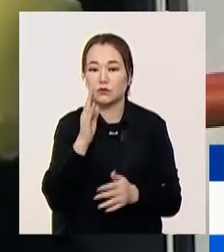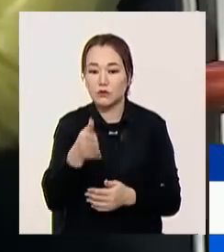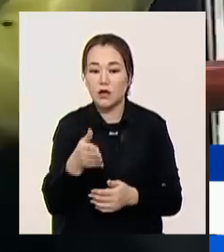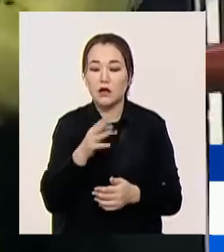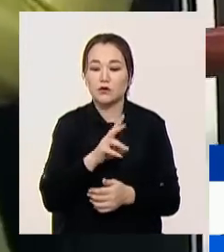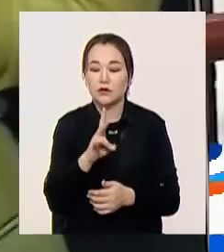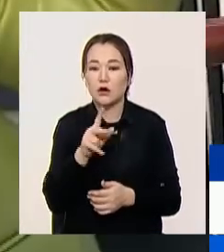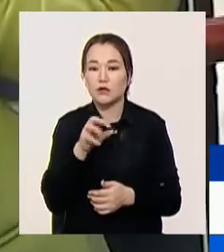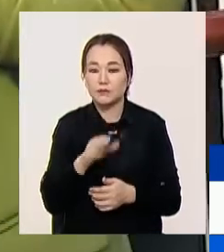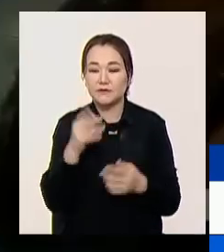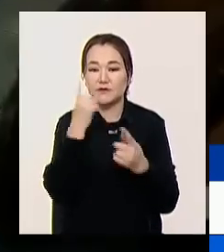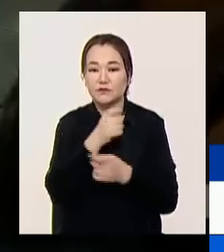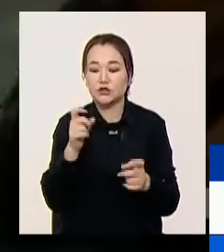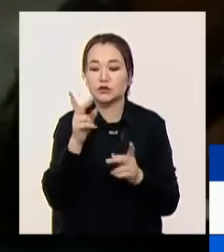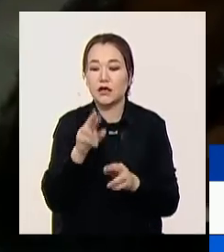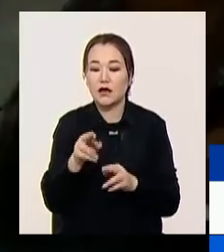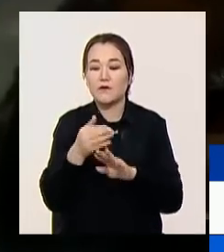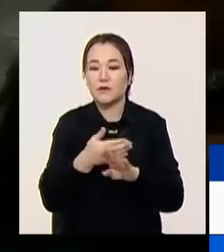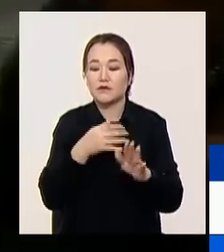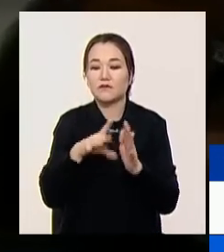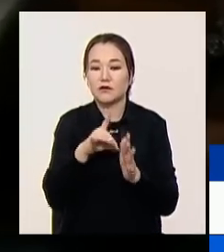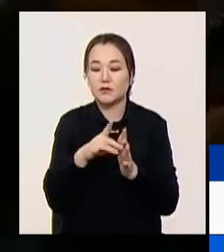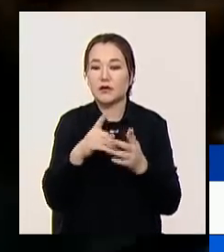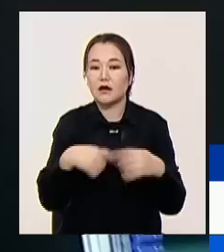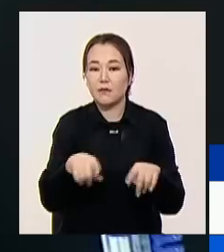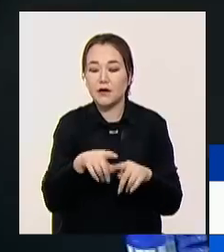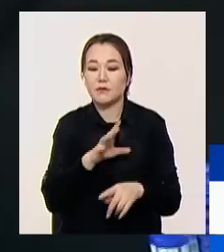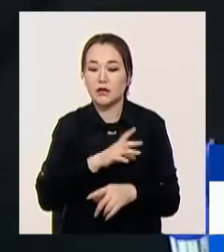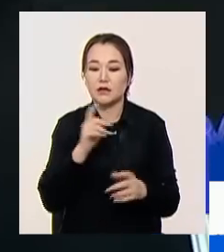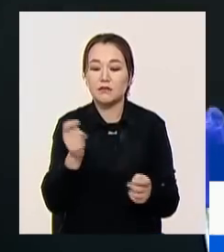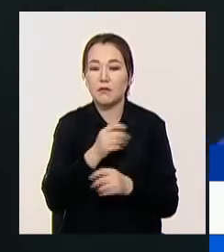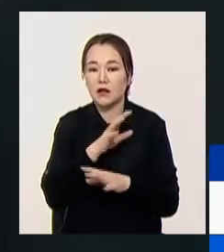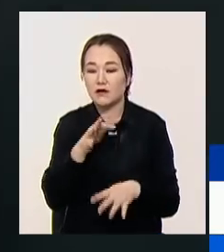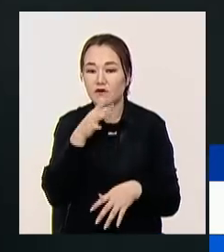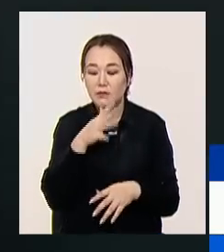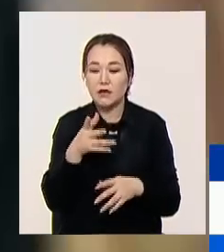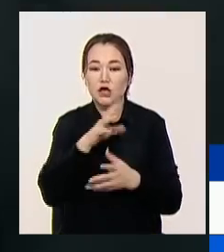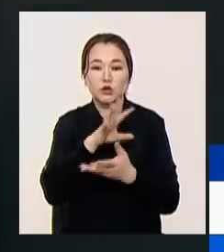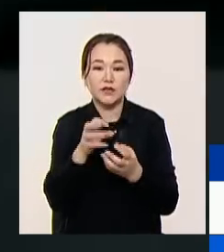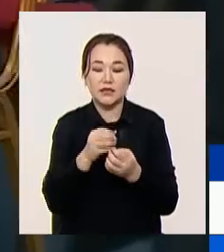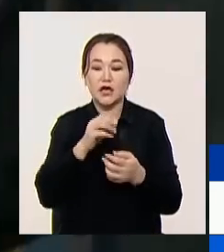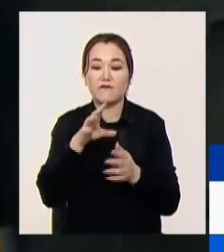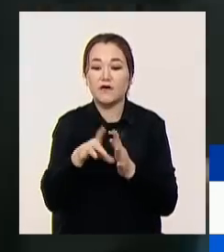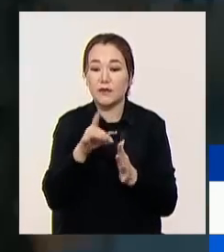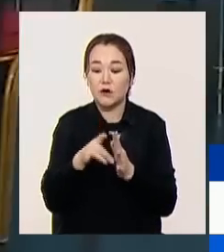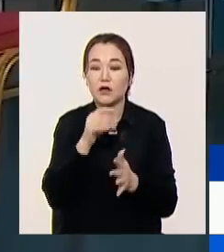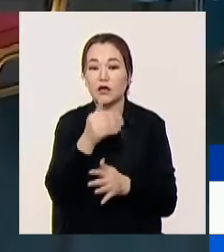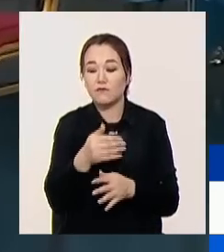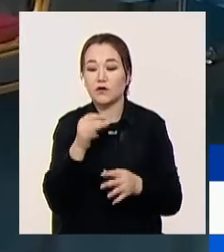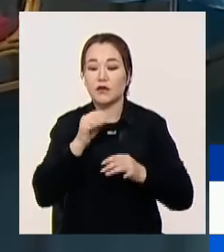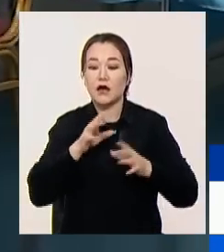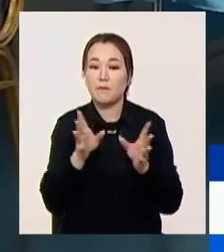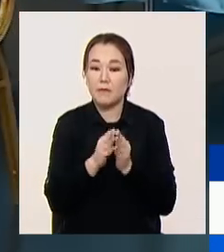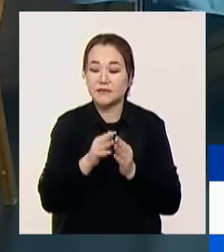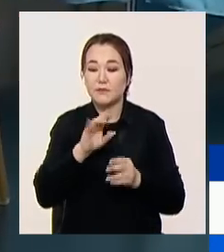Оуизбаев заявил, что для предвыборной кампании было очень мало времени, но несмотря на результаты президентских выборов, он и его